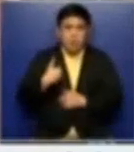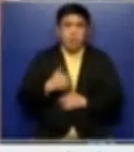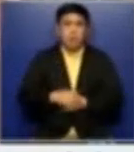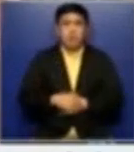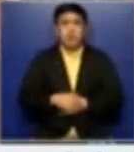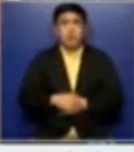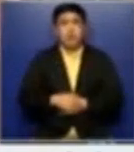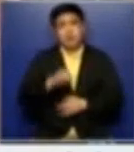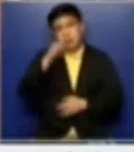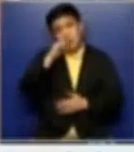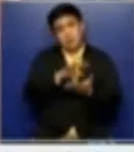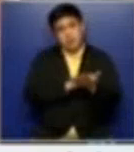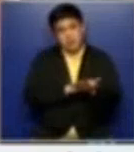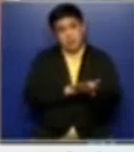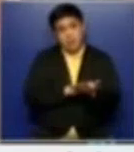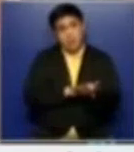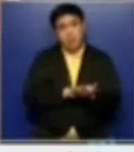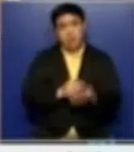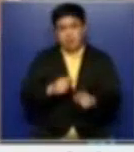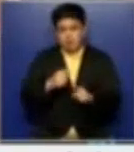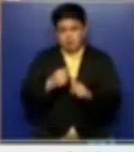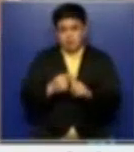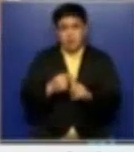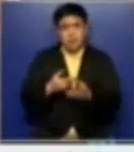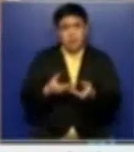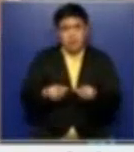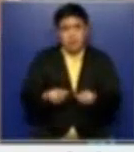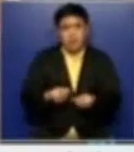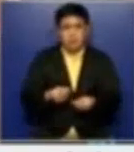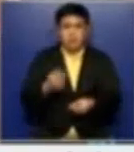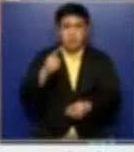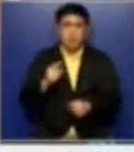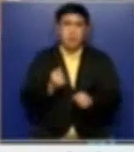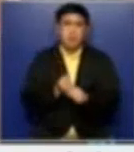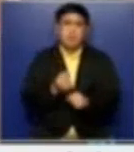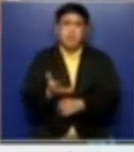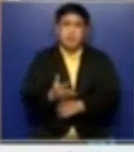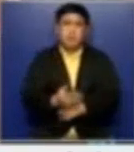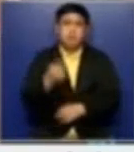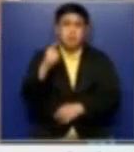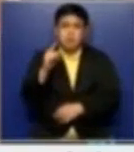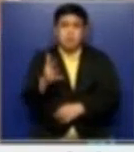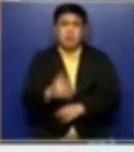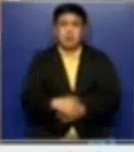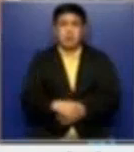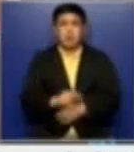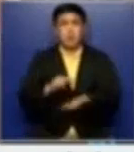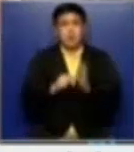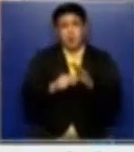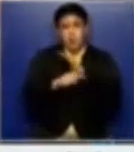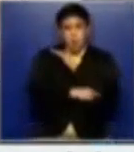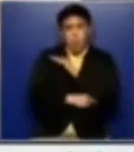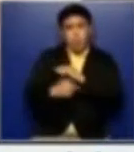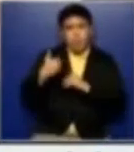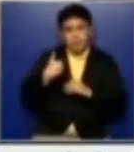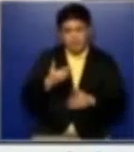ทศจะต้องเสียเงินกับค่าเวรคืนที่ไม่จำเป็นอีกเท่าไหร่กับถนนเส้นนี้แล้วทำขึ้นได้กัน